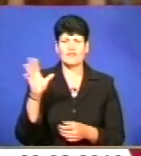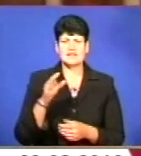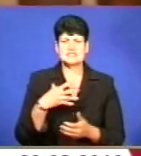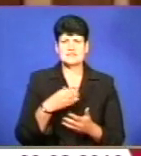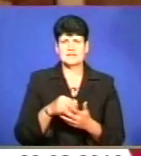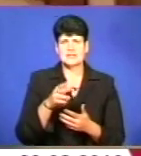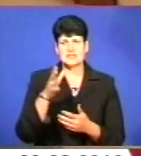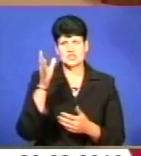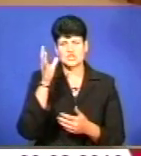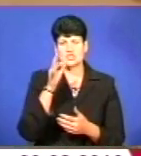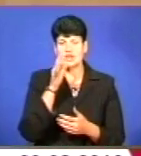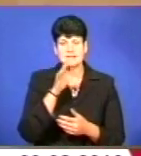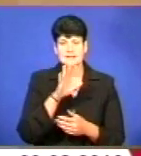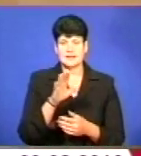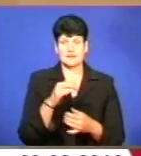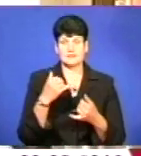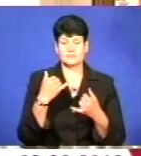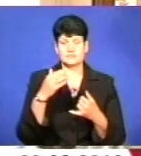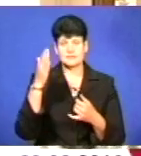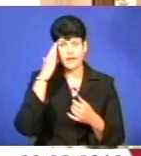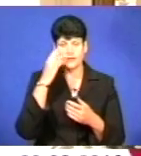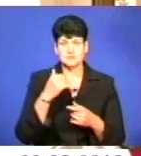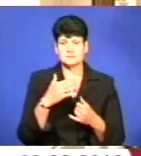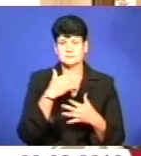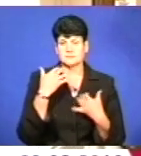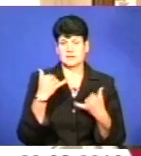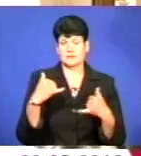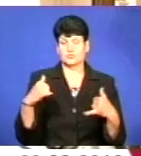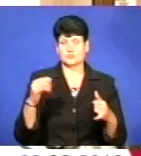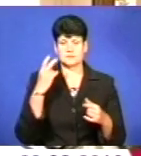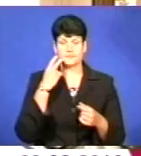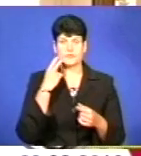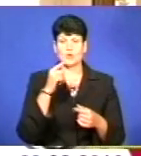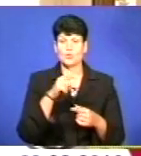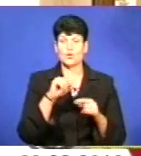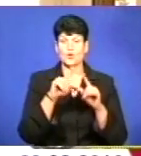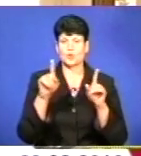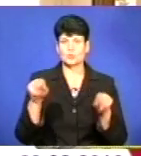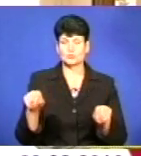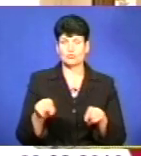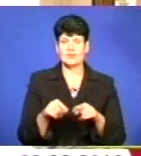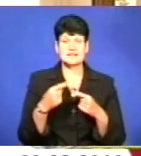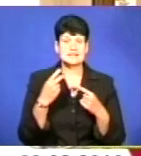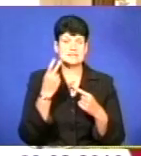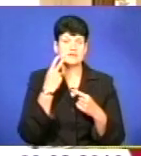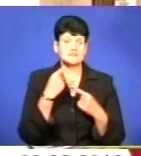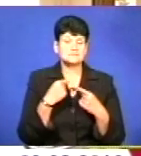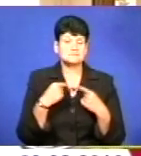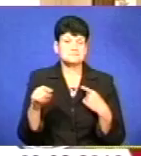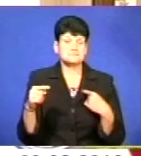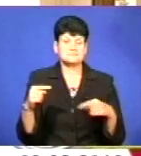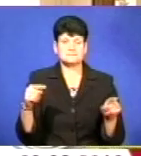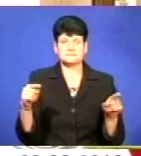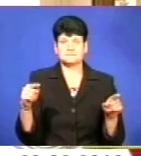талантом він не перестає дивувати. Його твори завжди незвичні і заклечені.